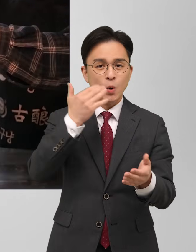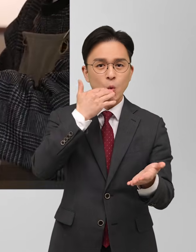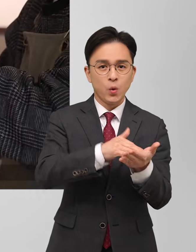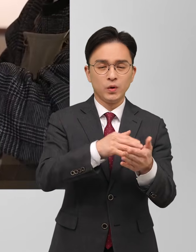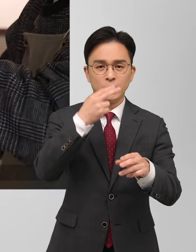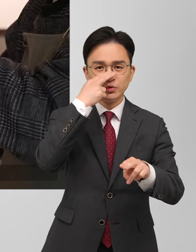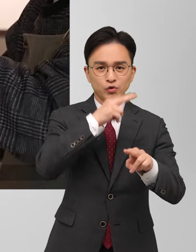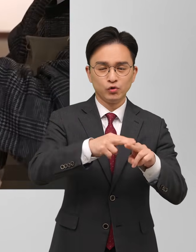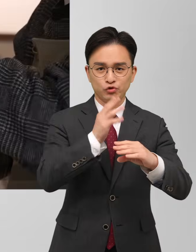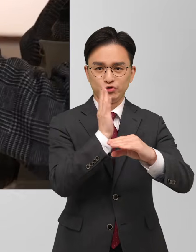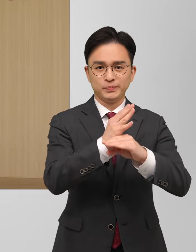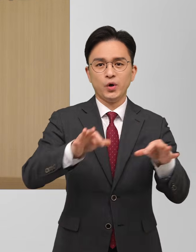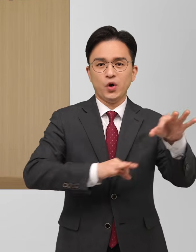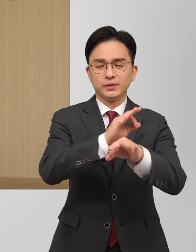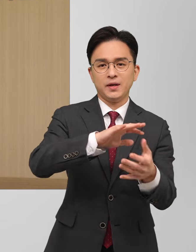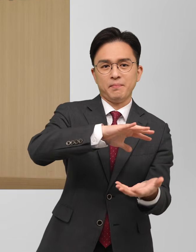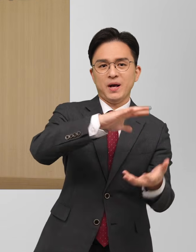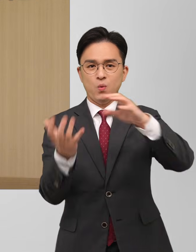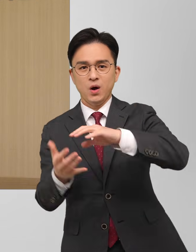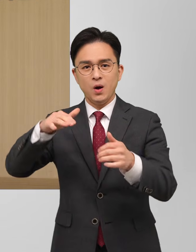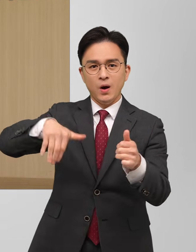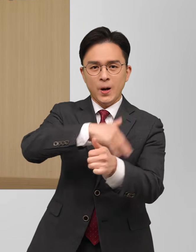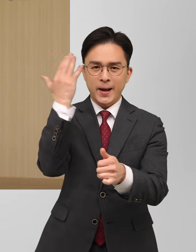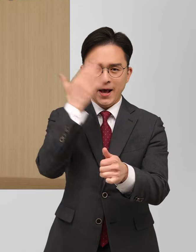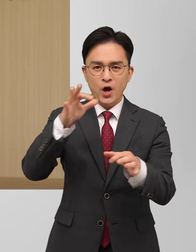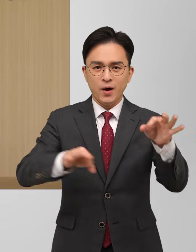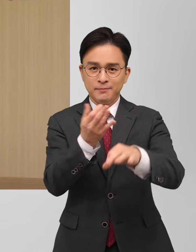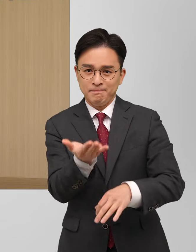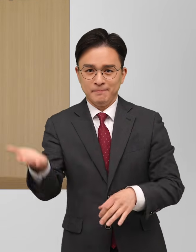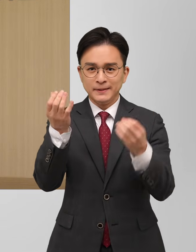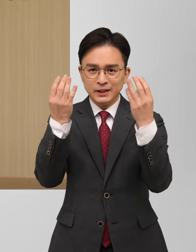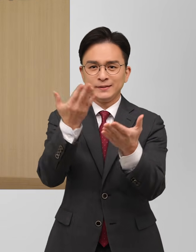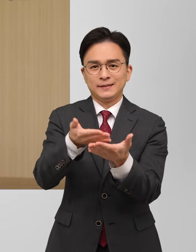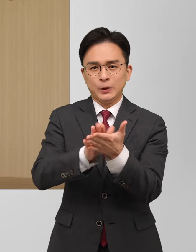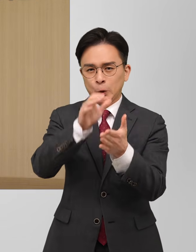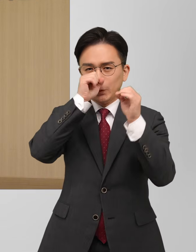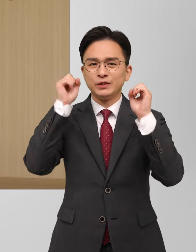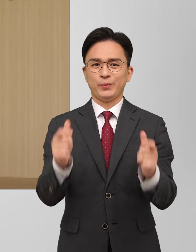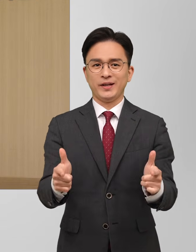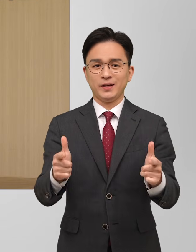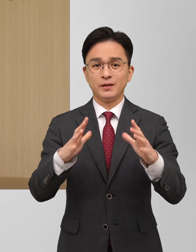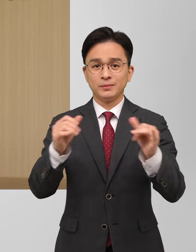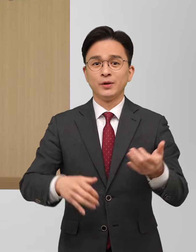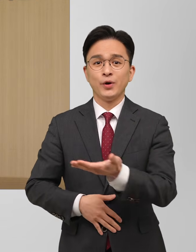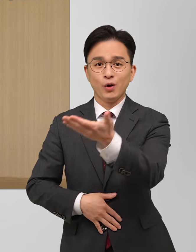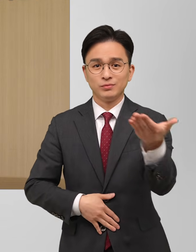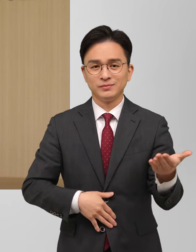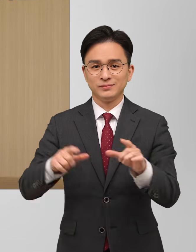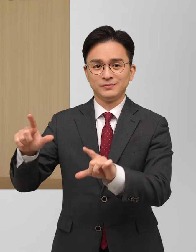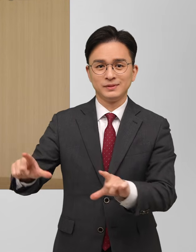여러분들께서도 일상생활 속에서 탄소중립 실천에 적극 동참해 주시길 부탁드립니다.